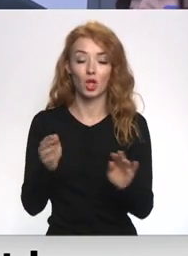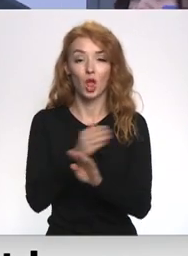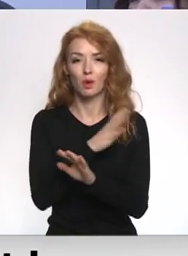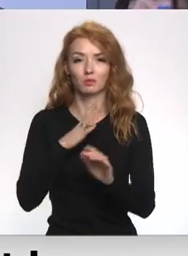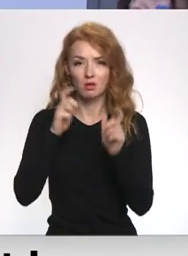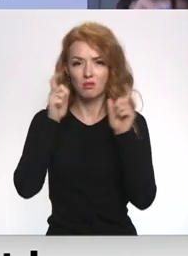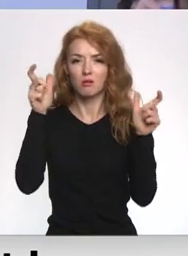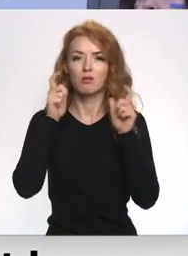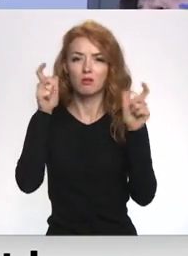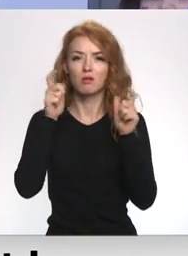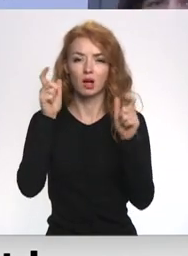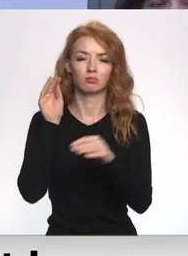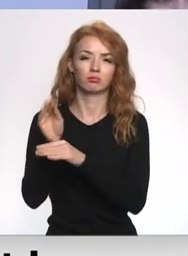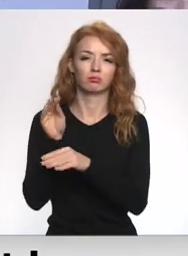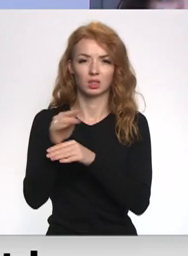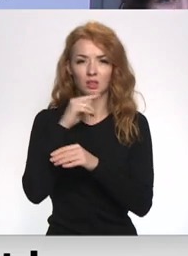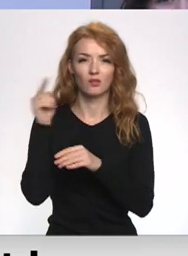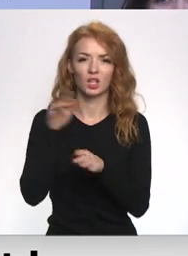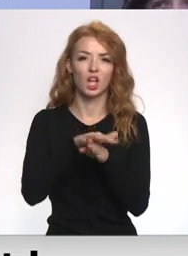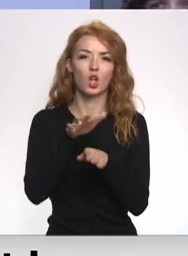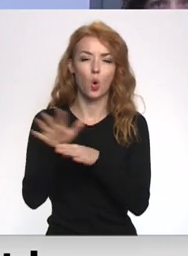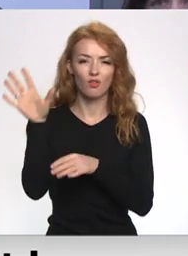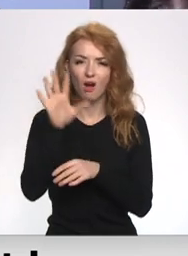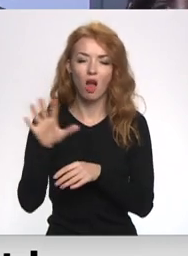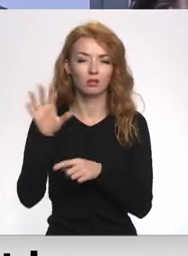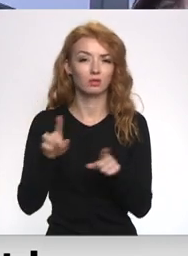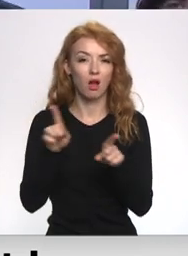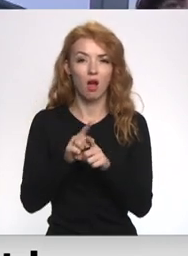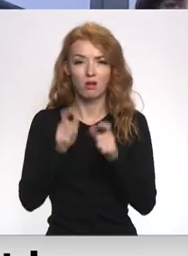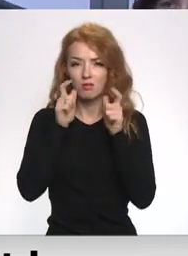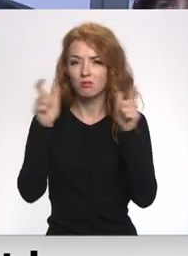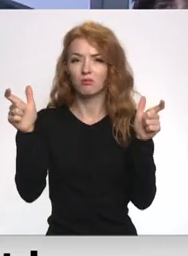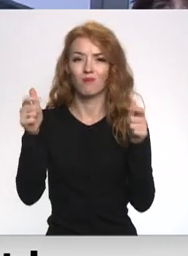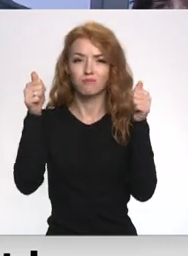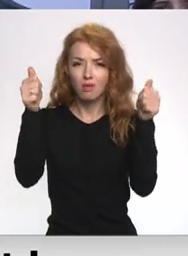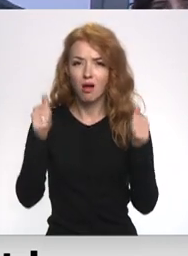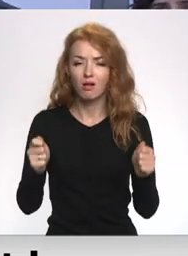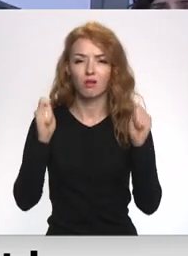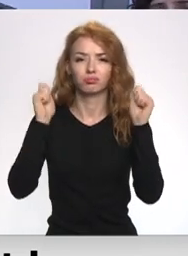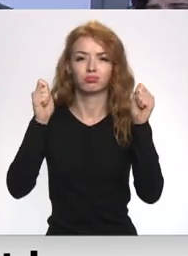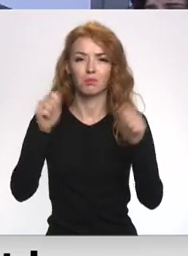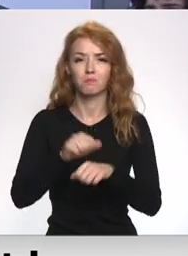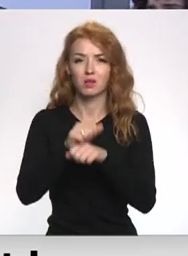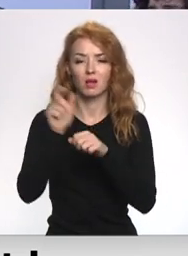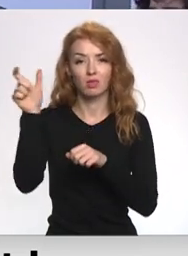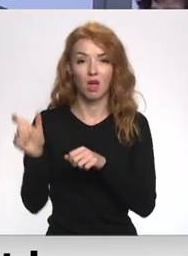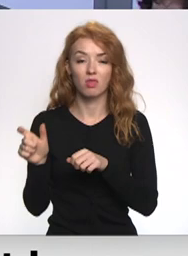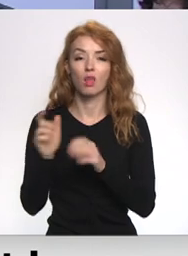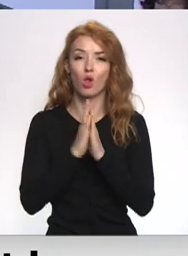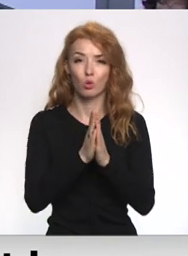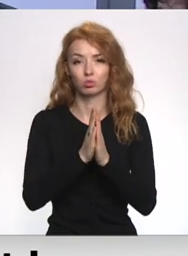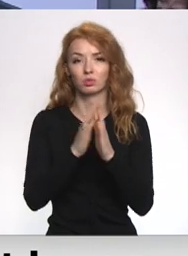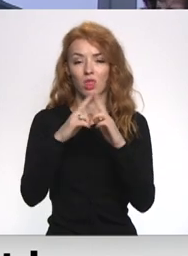kuros Krievija tiek saukta par teroristisku valsti. Tāpat arī saukļos un plakātos piketētāji vēršas pie NATO,